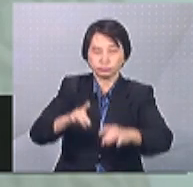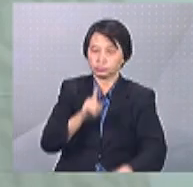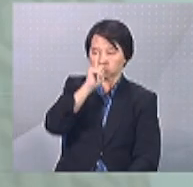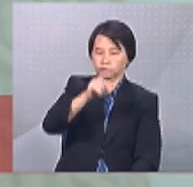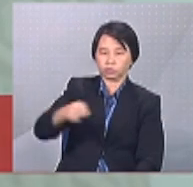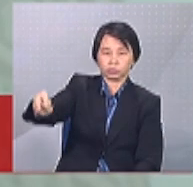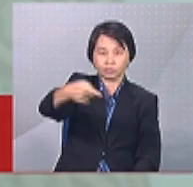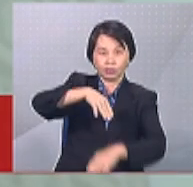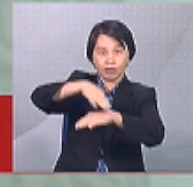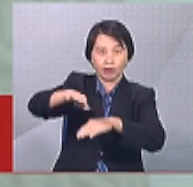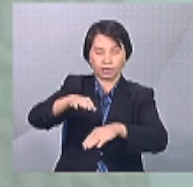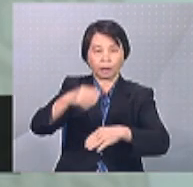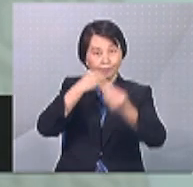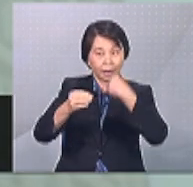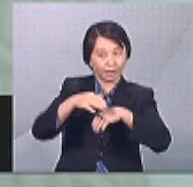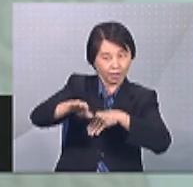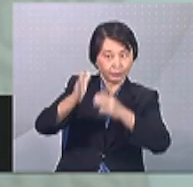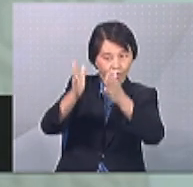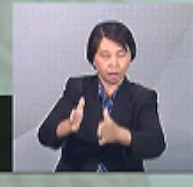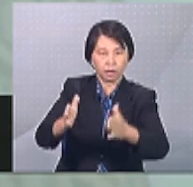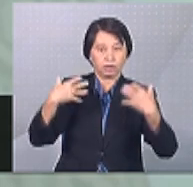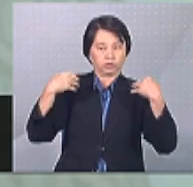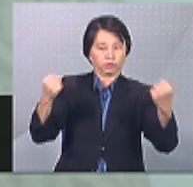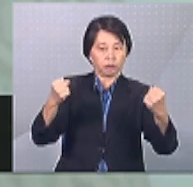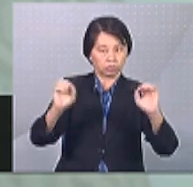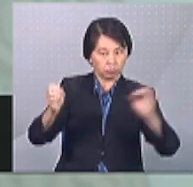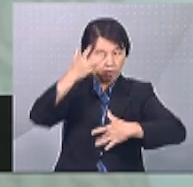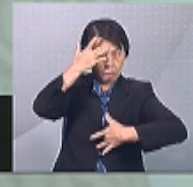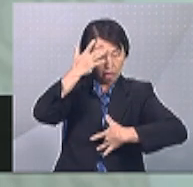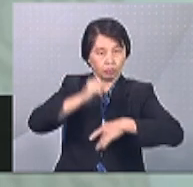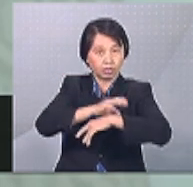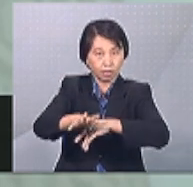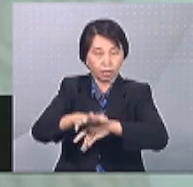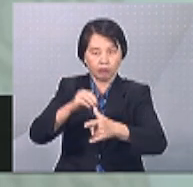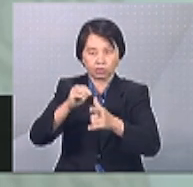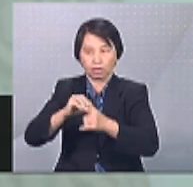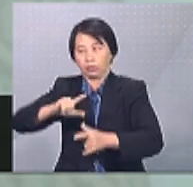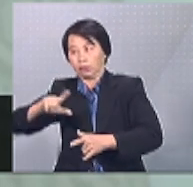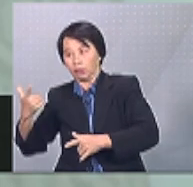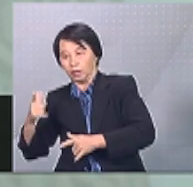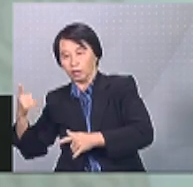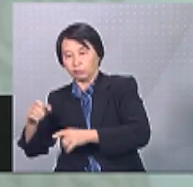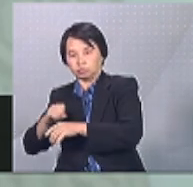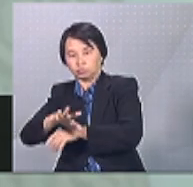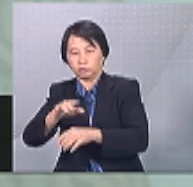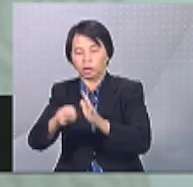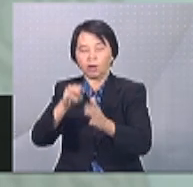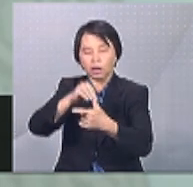mereka sihat dan juga tidak menjangkiti ataupun dijangkiti oleh semasa menghantar